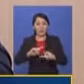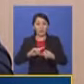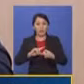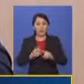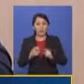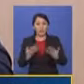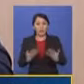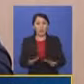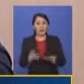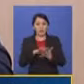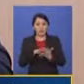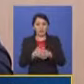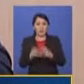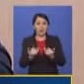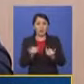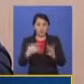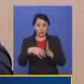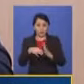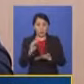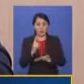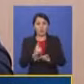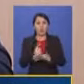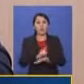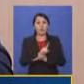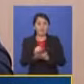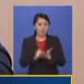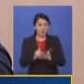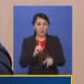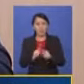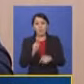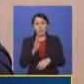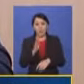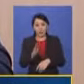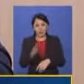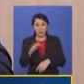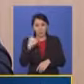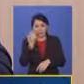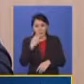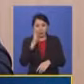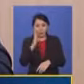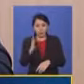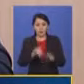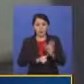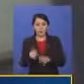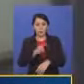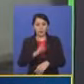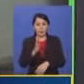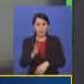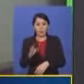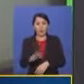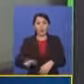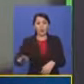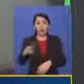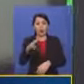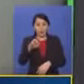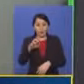Осыған орай ауылдықтардың да жағдайлары жақсаруы тиіс. Сұрақ бақылауға алынады. Күн жылына салысымен тиісті шаруаны бастаймыз. Облыс әкіміне